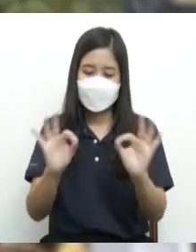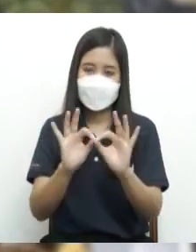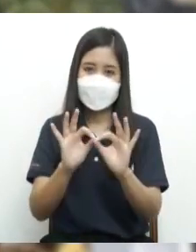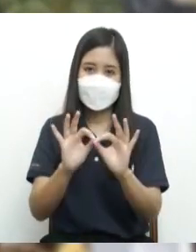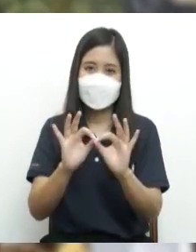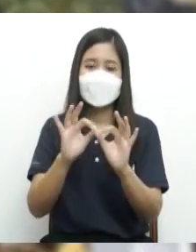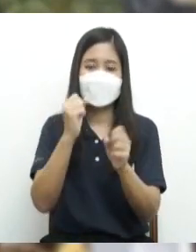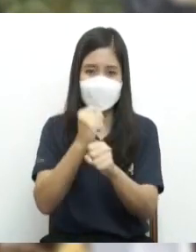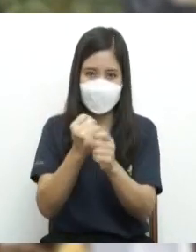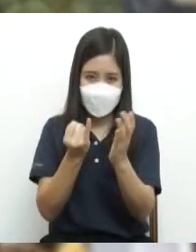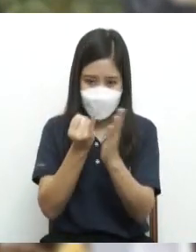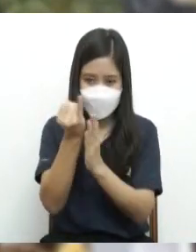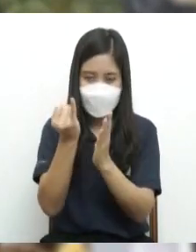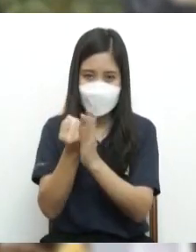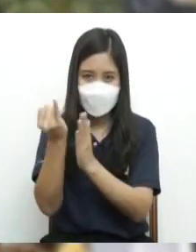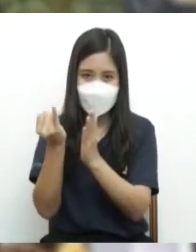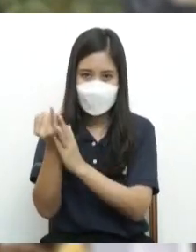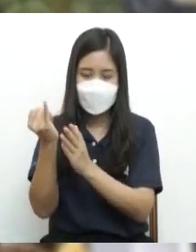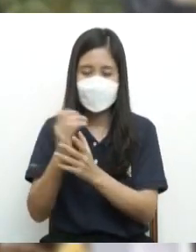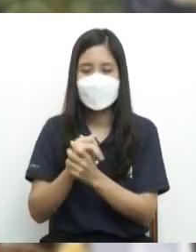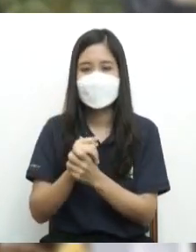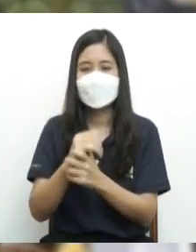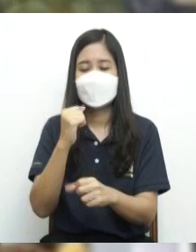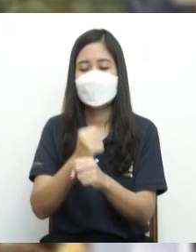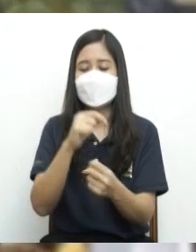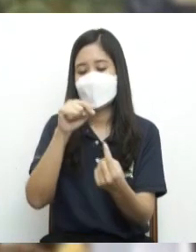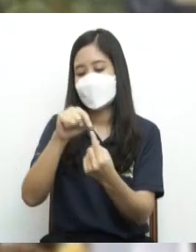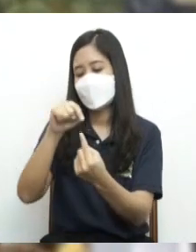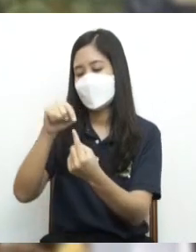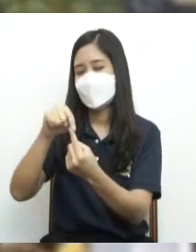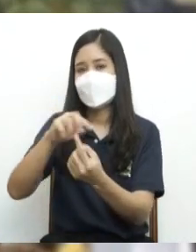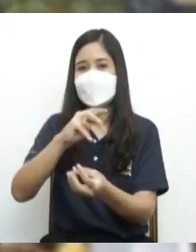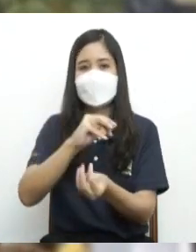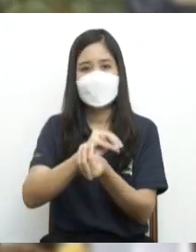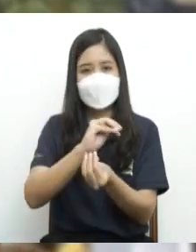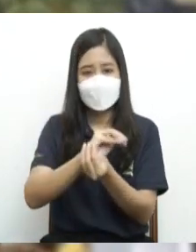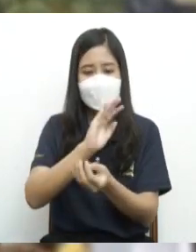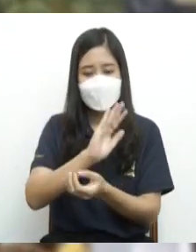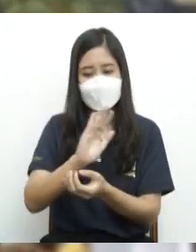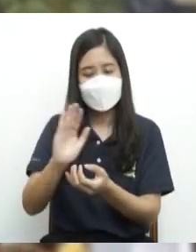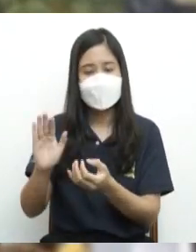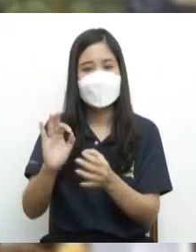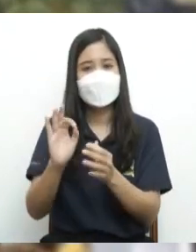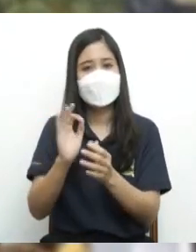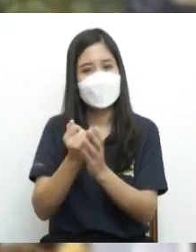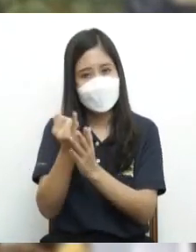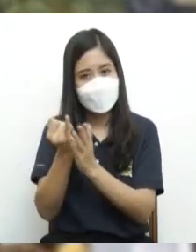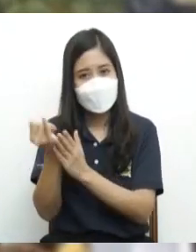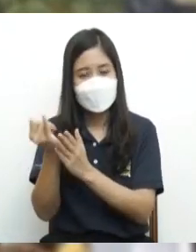ต้องทำในสิ่งที่เหมาะสมที่ไม่ทำให้เกิดความเสียหายกับส่วนราชการและ